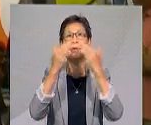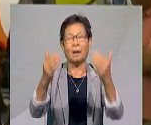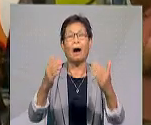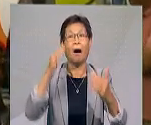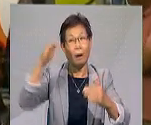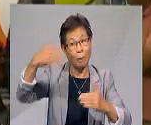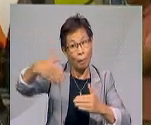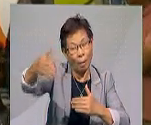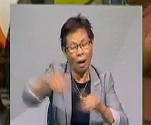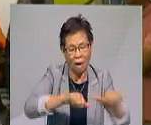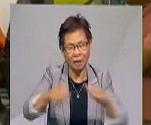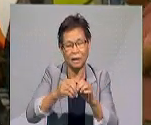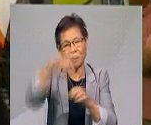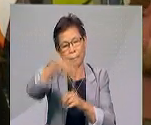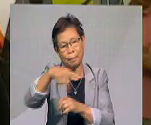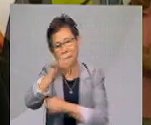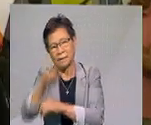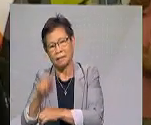aktiviti-aktiviti seterusnya dengan PPZ.